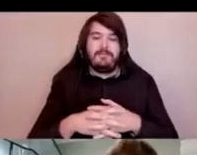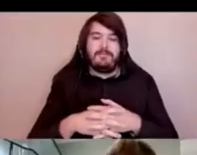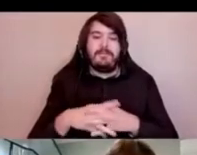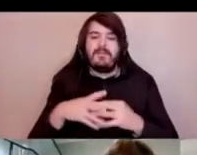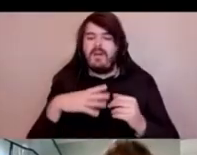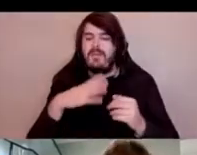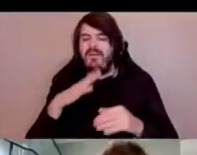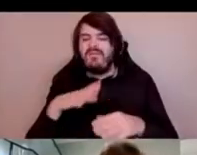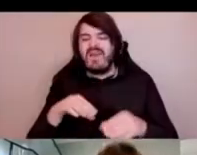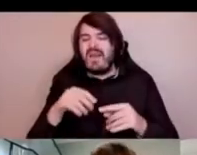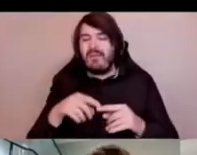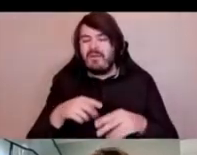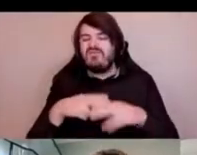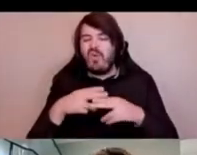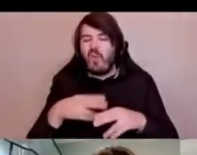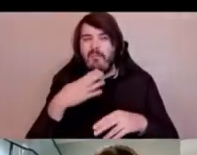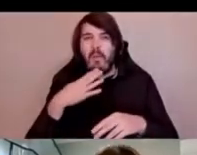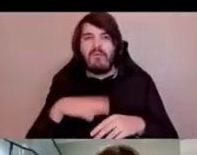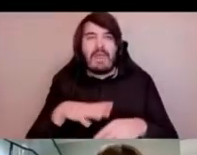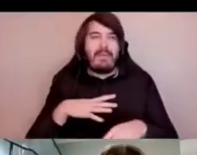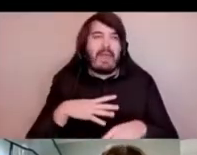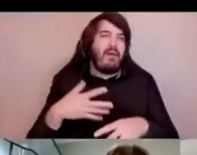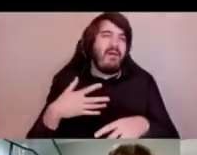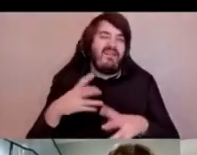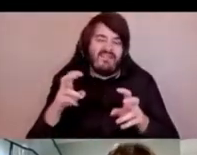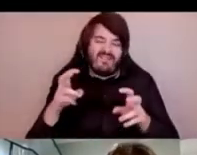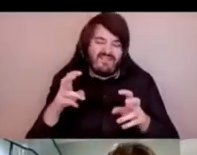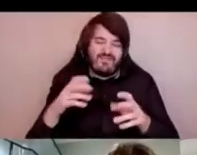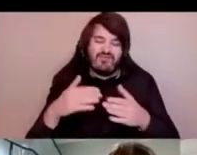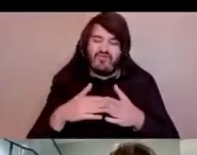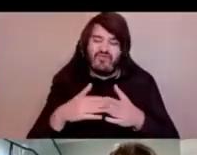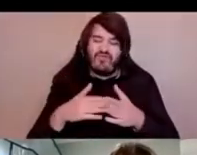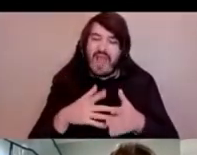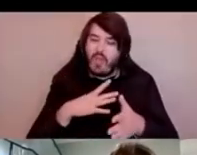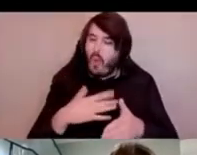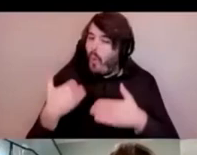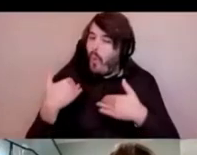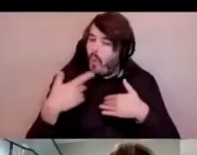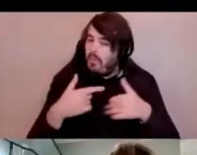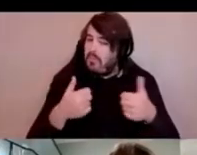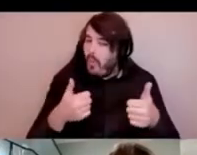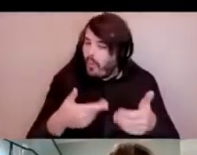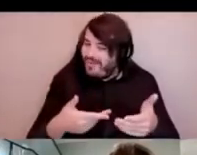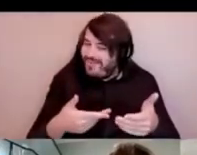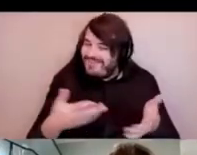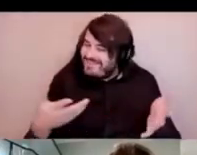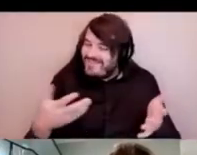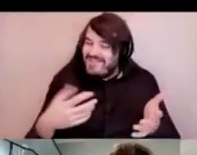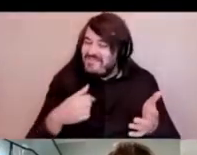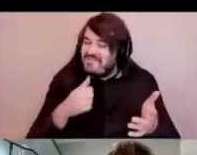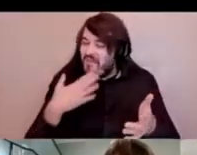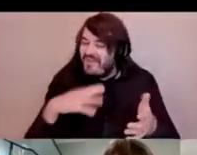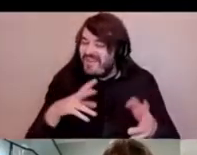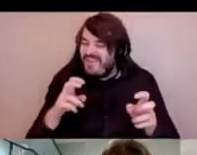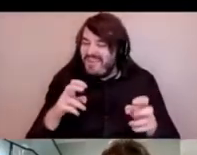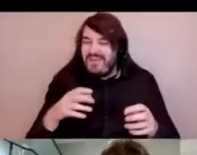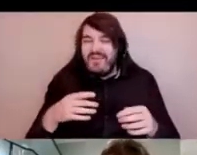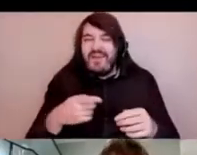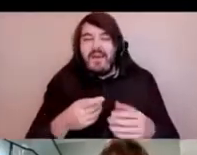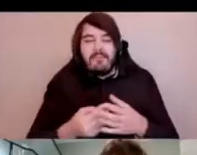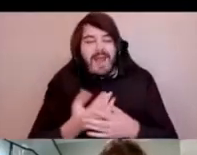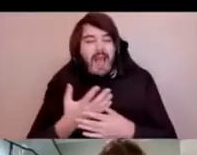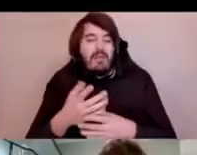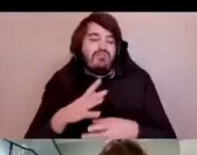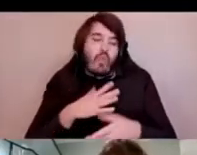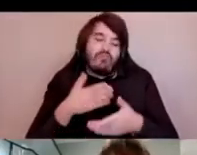les mauvaises herbes, on les appelle mauvaises, mais souvent, ils ont une fonction. Puis, ce sont des plantes qui vont juste être